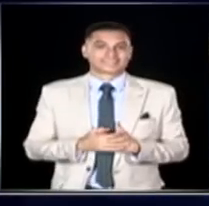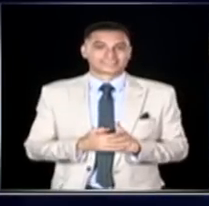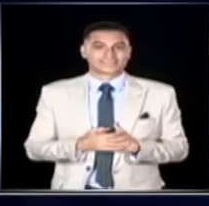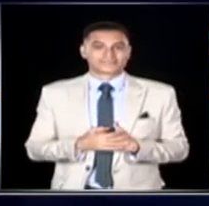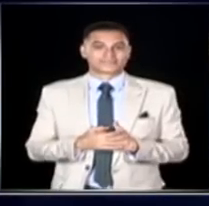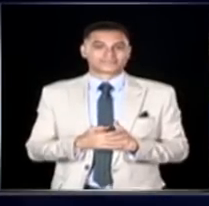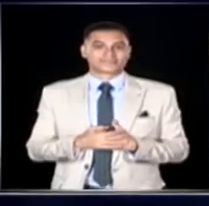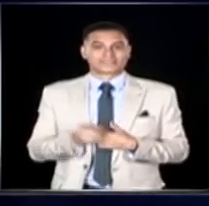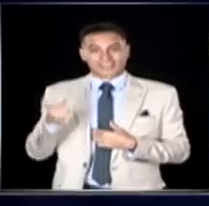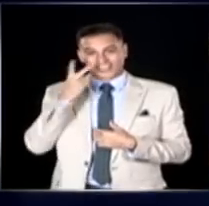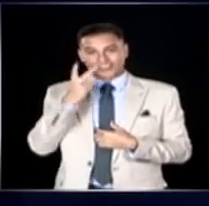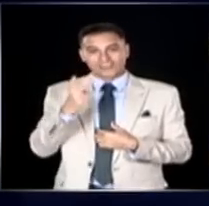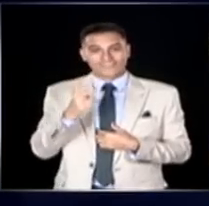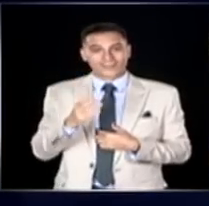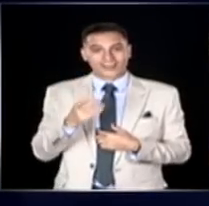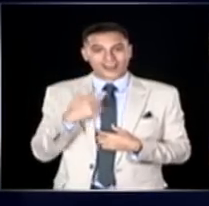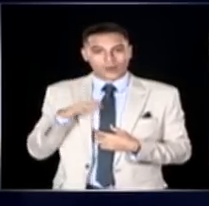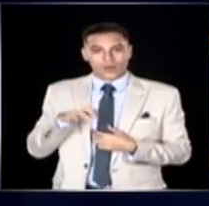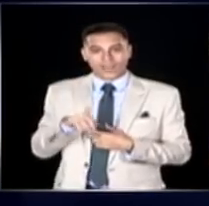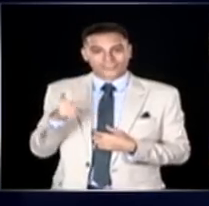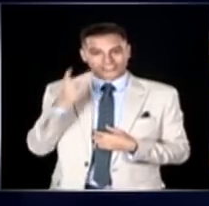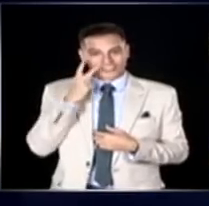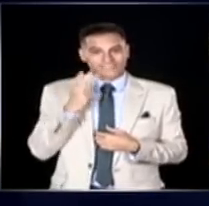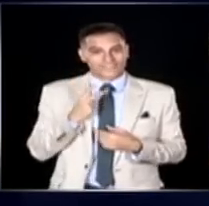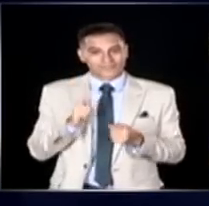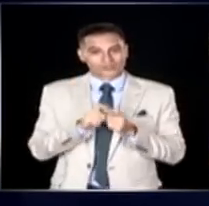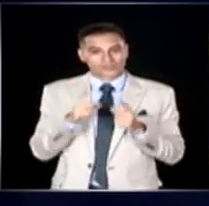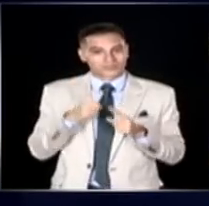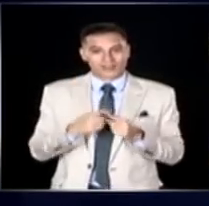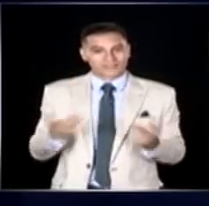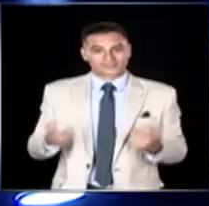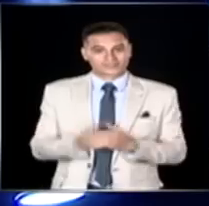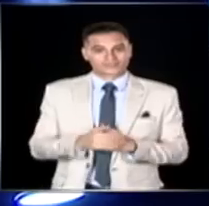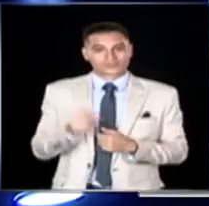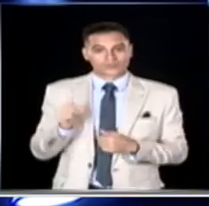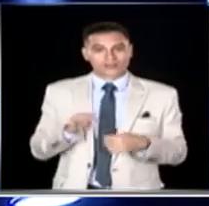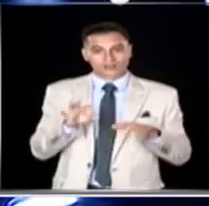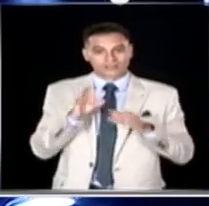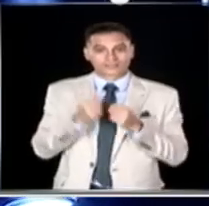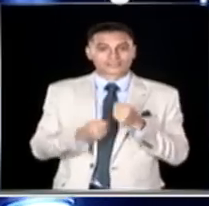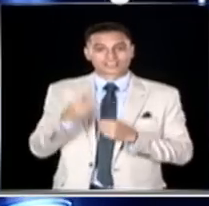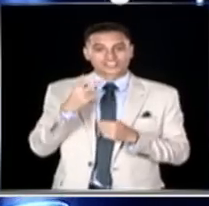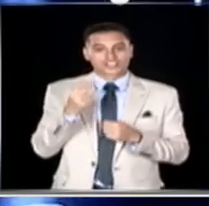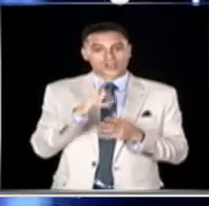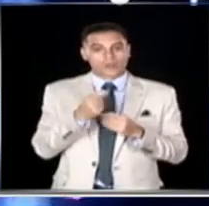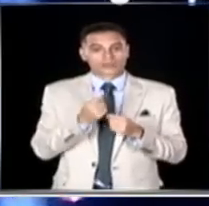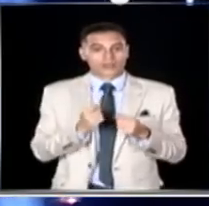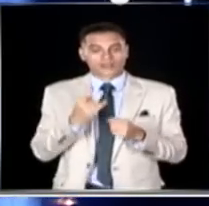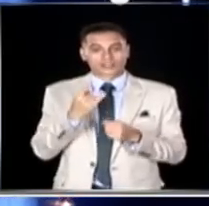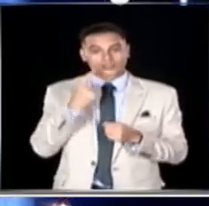لا، هي شايفة إنها غلط، حوافق أنا إزاي يعني؟ أنا مالي؟ اختيارات بزائد 20 أو ناقص